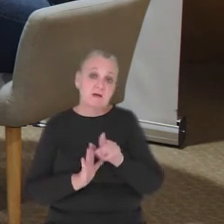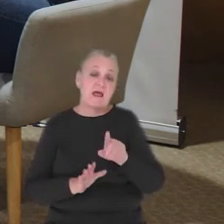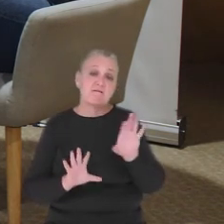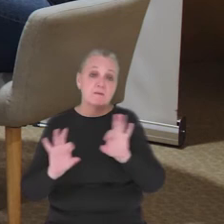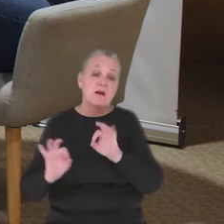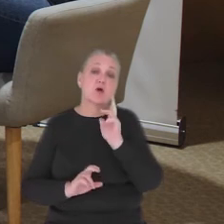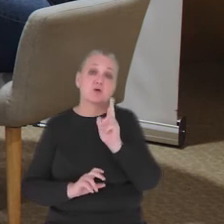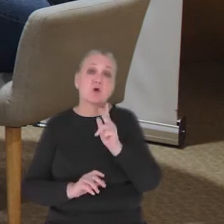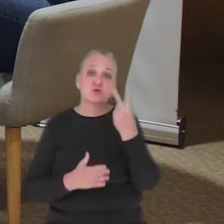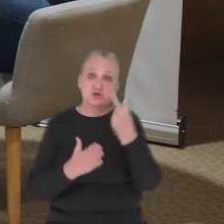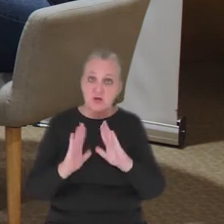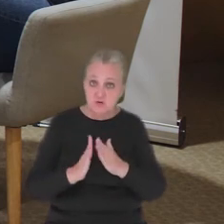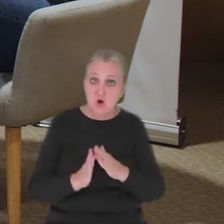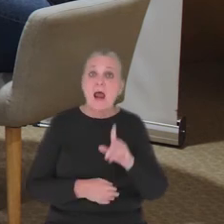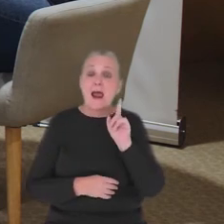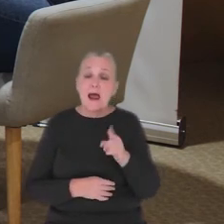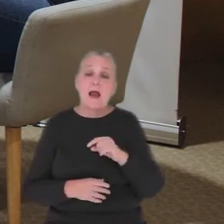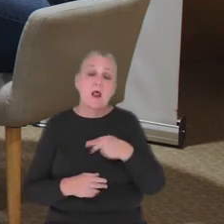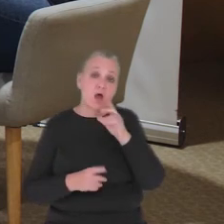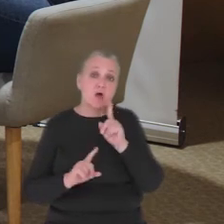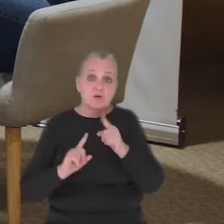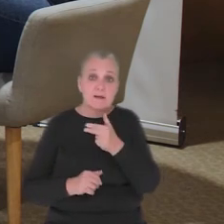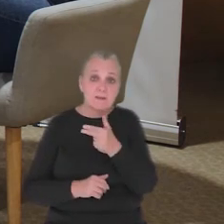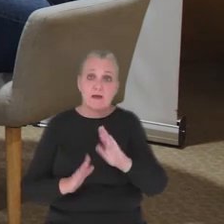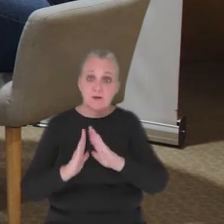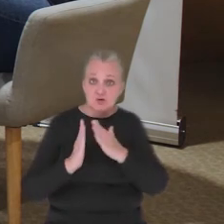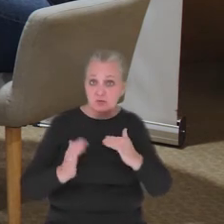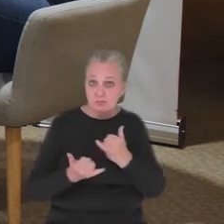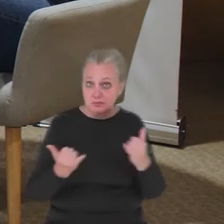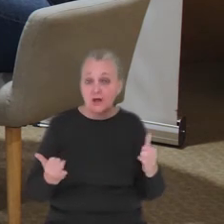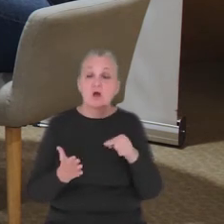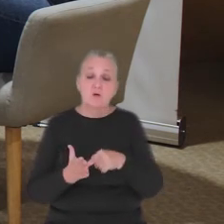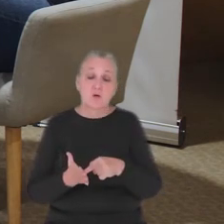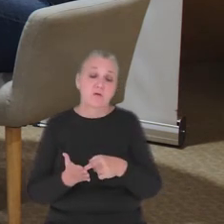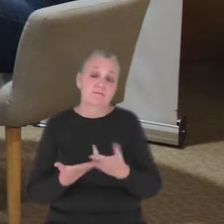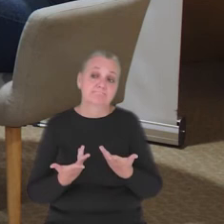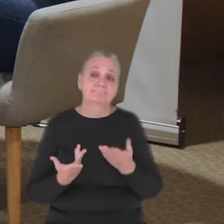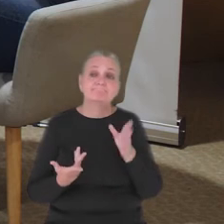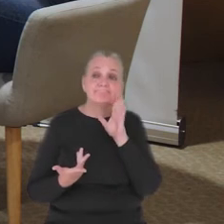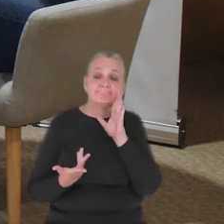tak? No ale jakby rozmawiamy o literaturze, więc nie pytam was o